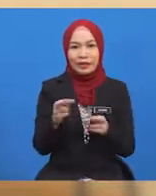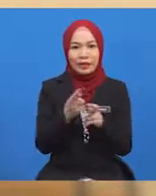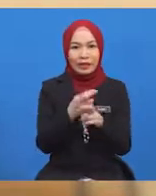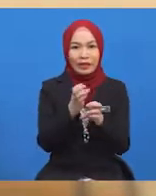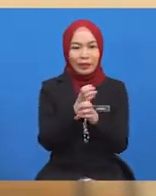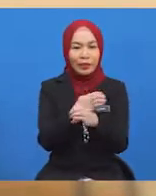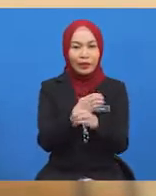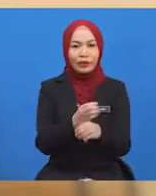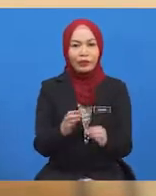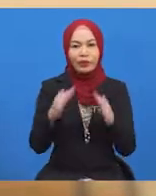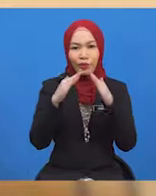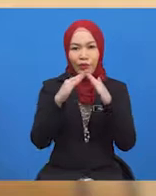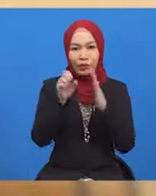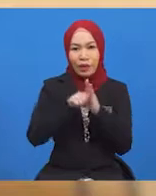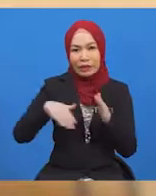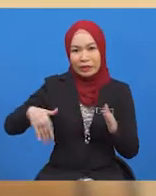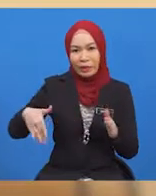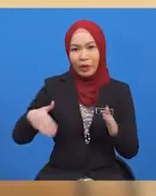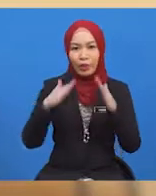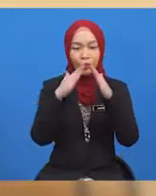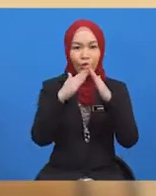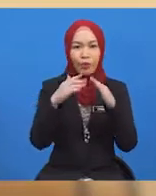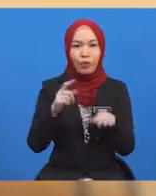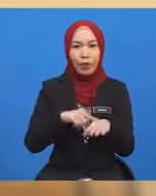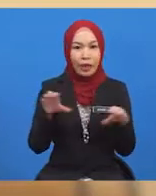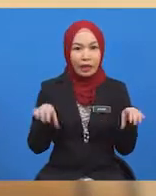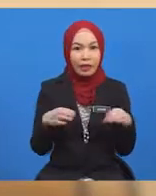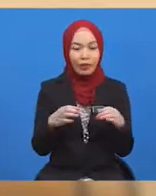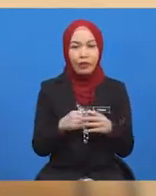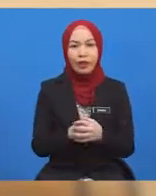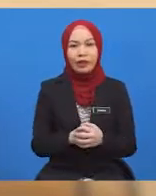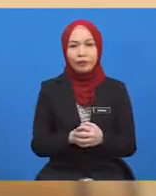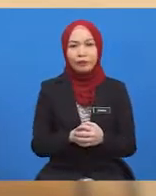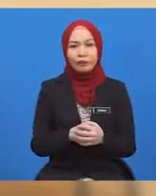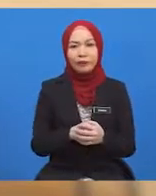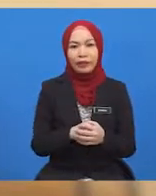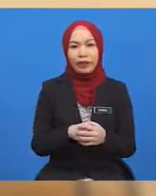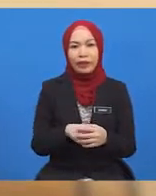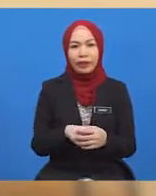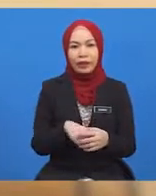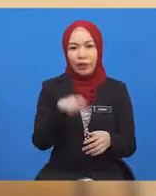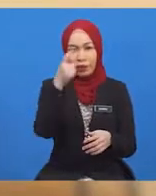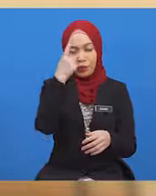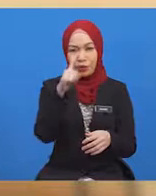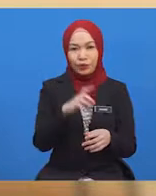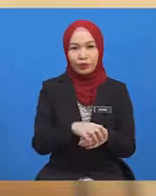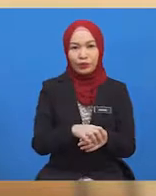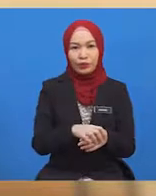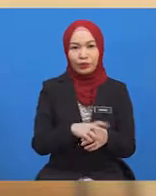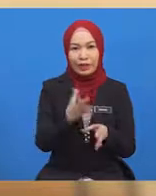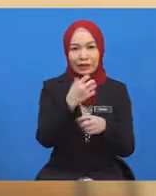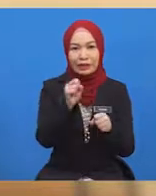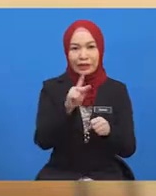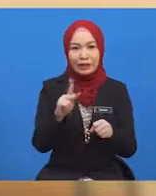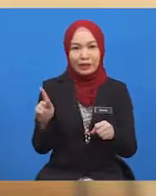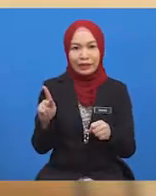dilakukan dengan tujuan untuk penyediaan bahan pembinaan, ukuran tanah, saiz